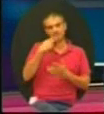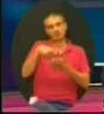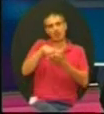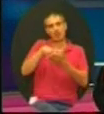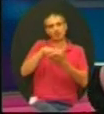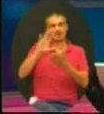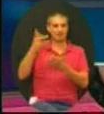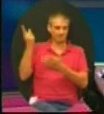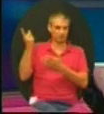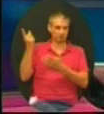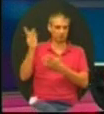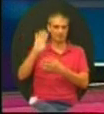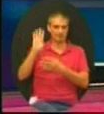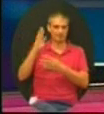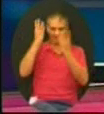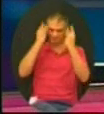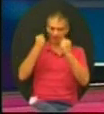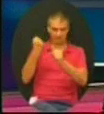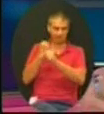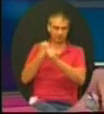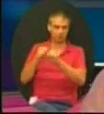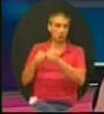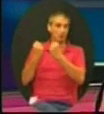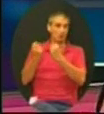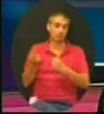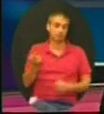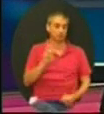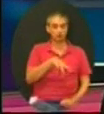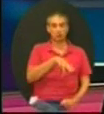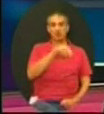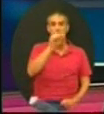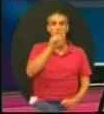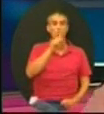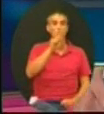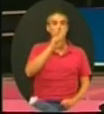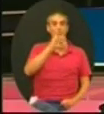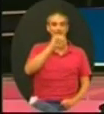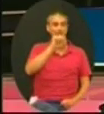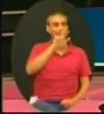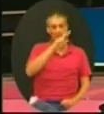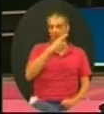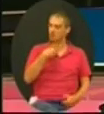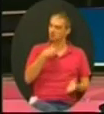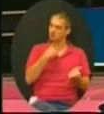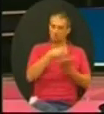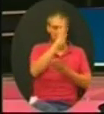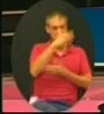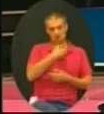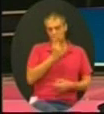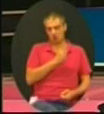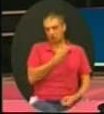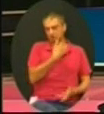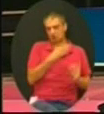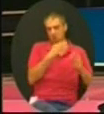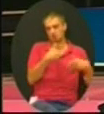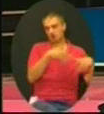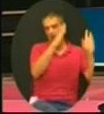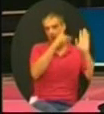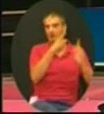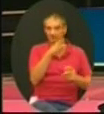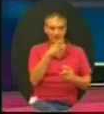מה שנתניהו והחרדים קלקלו. מנגד, אורי אריאל אומר, אני מוכן לוותר עליהם, לא צריך אותם בכלל, וזה